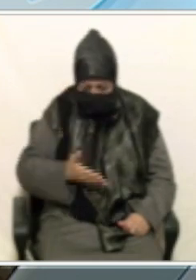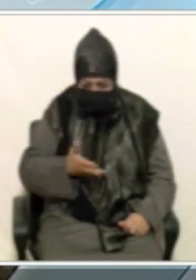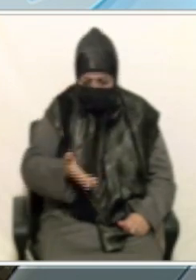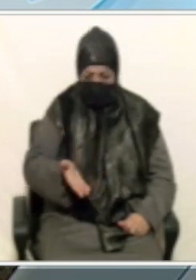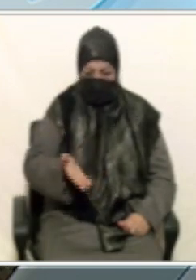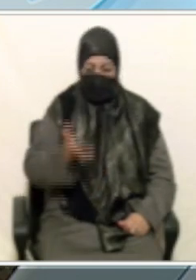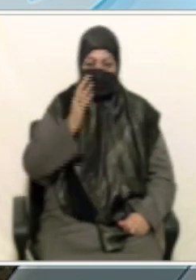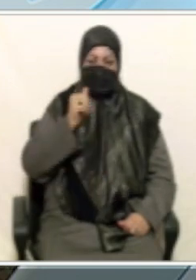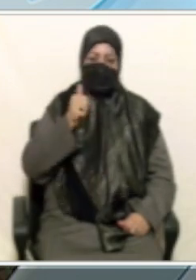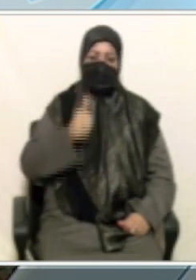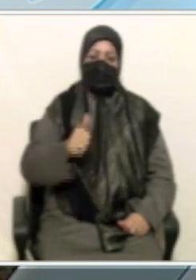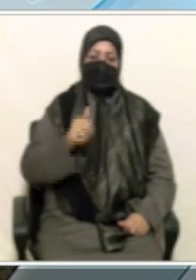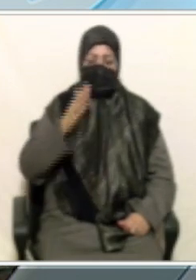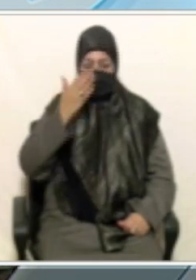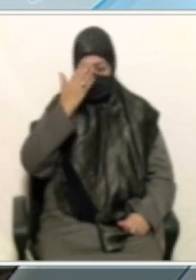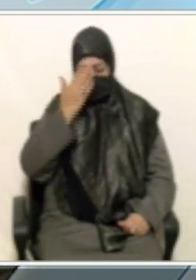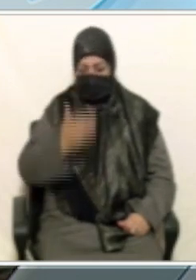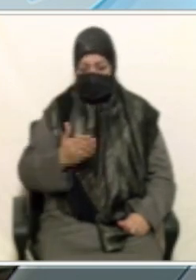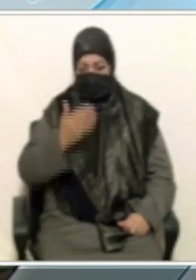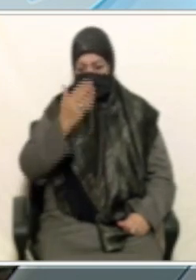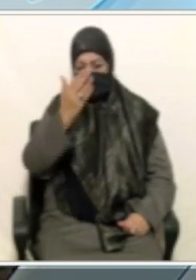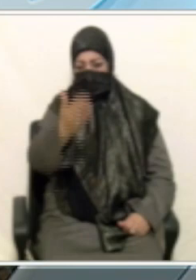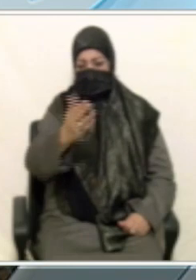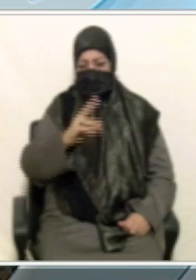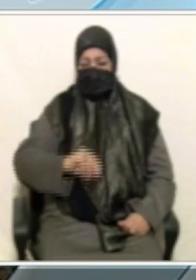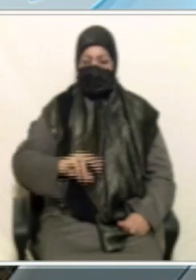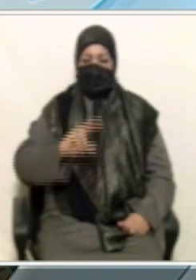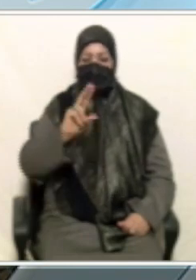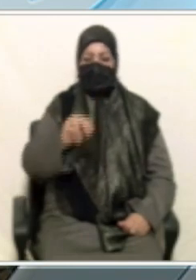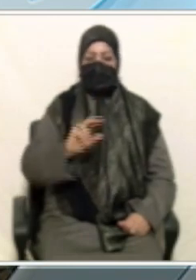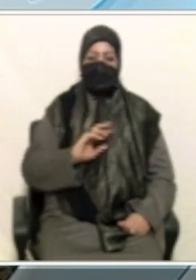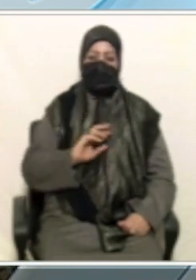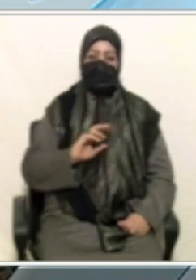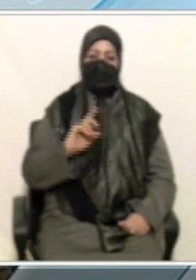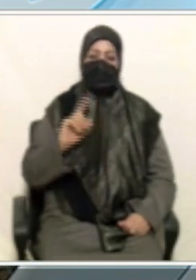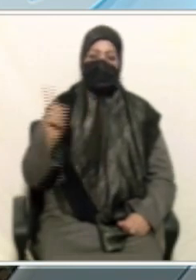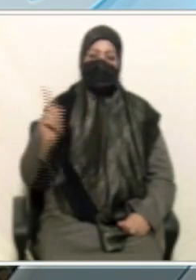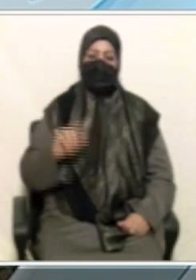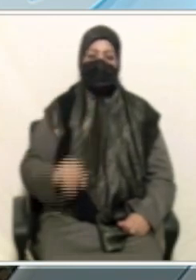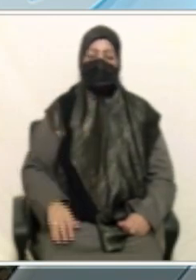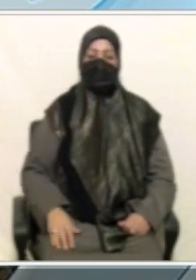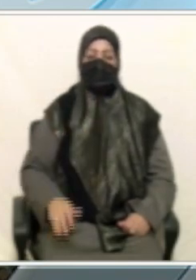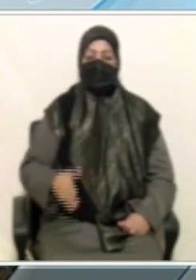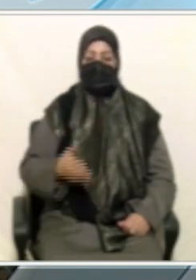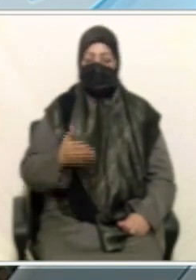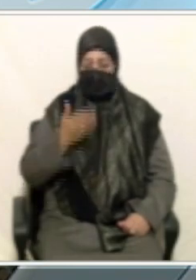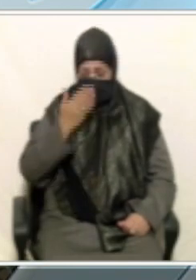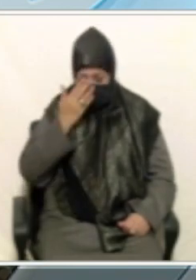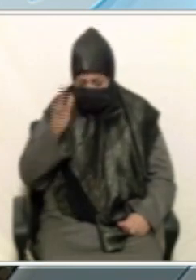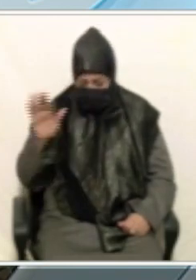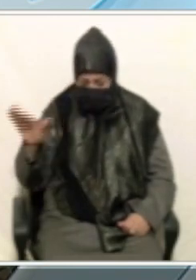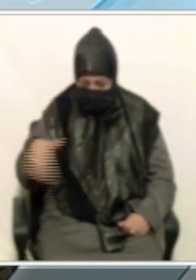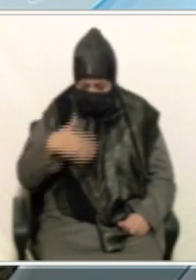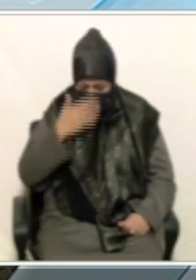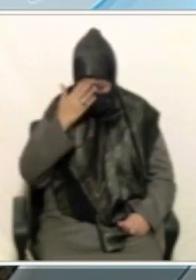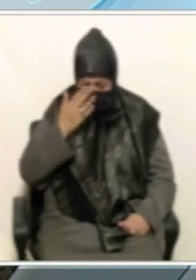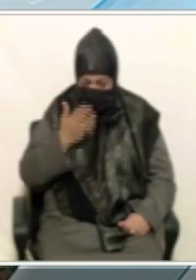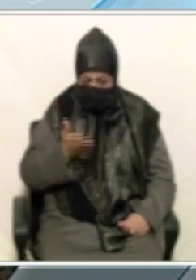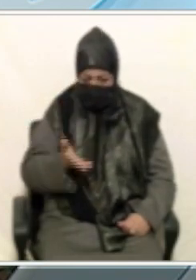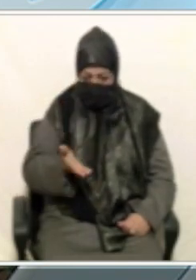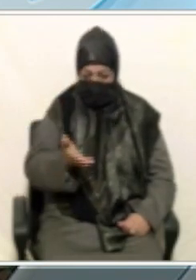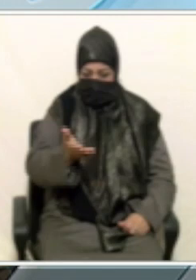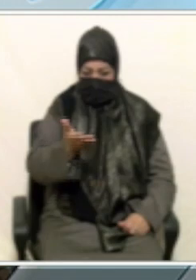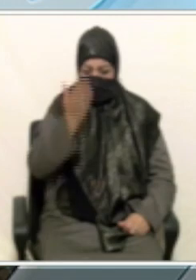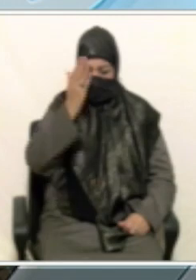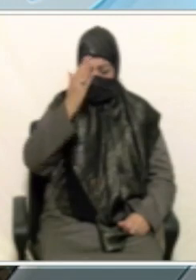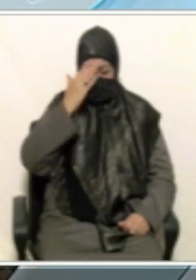وقد أدركت بها تلك الركعة ولا تقضيها. أما إذا لم تدركه إلا بعد أن رفع فهذه لا تحتسب